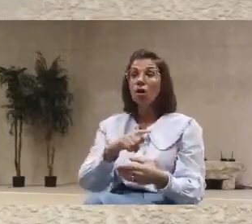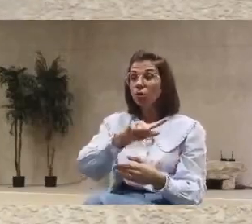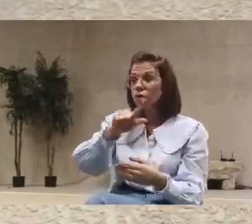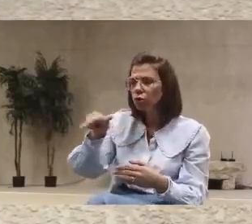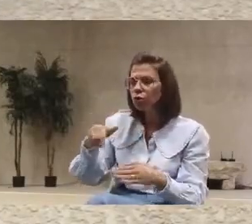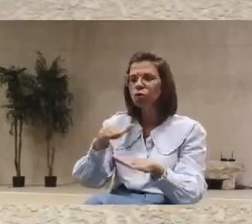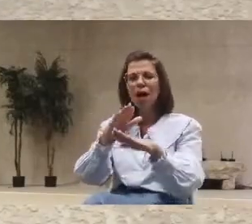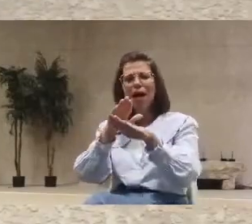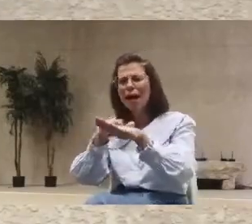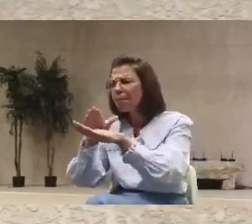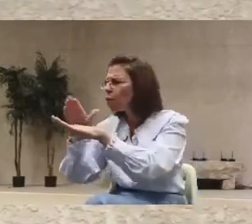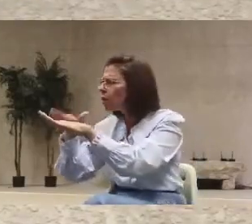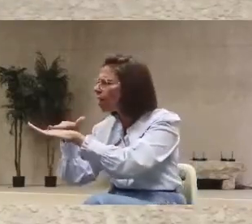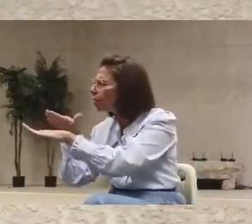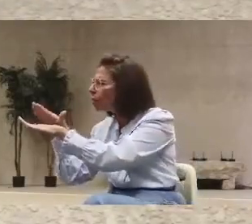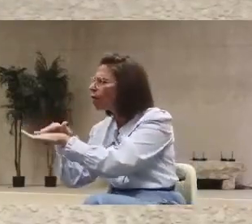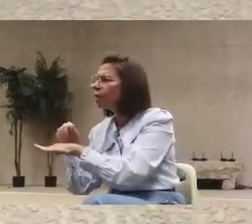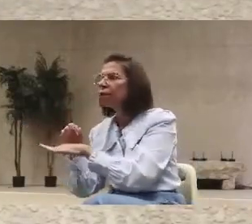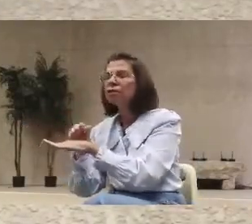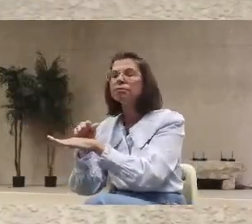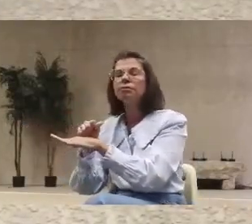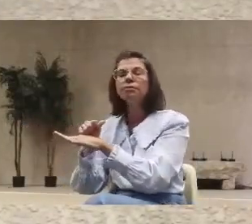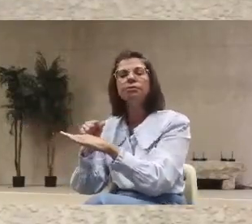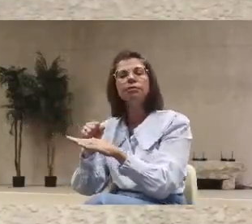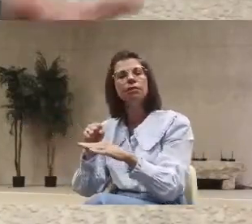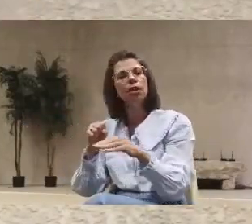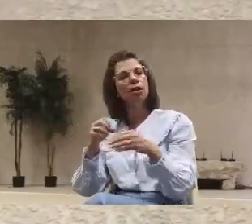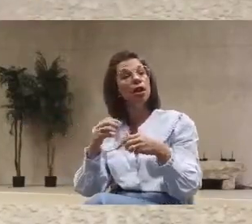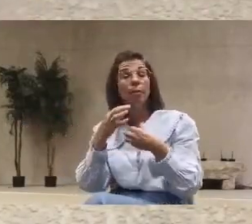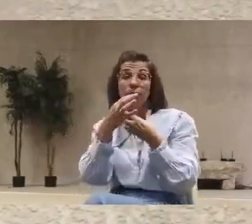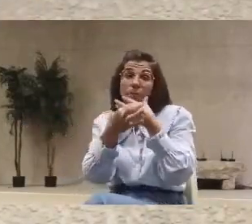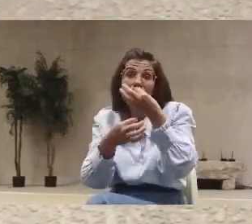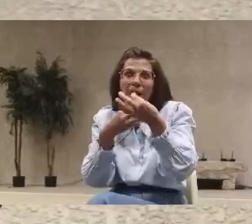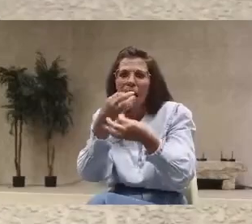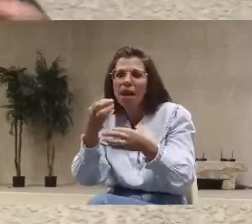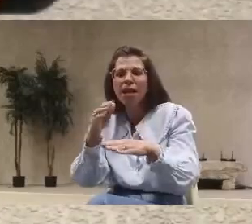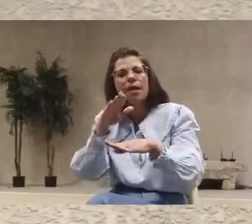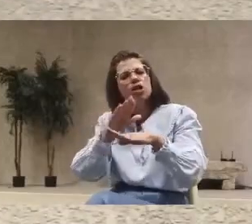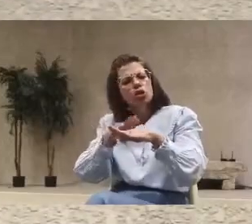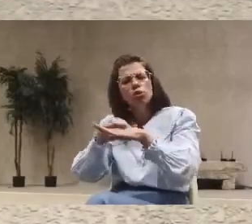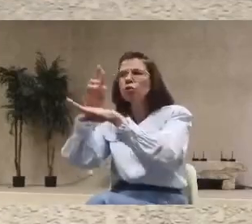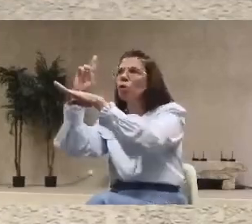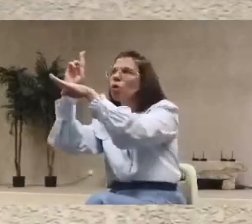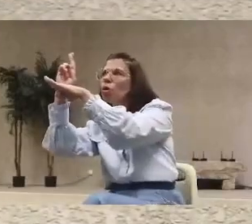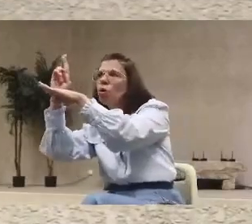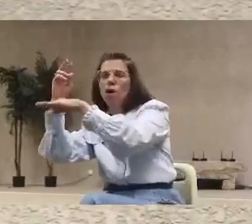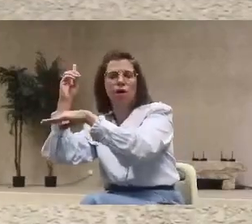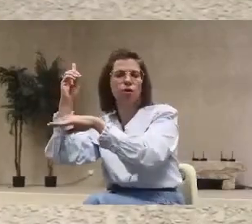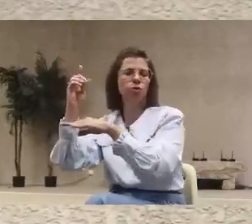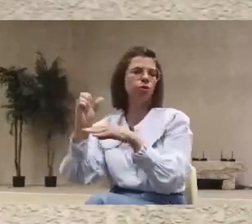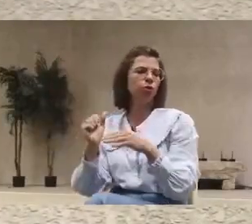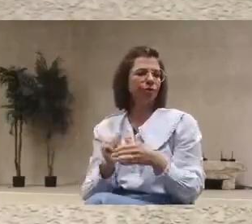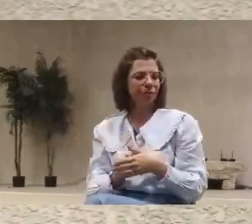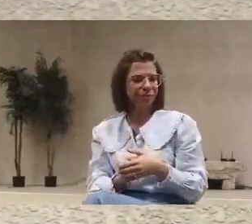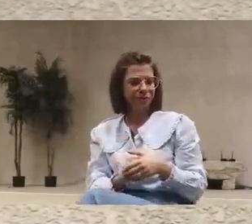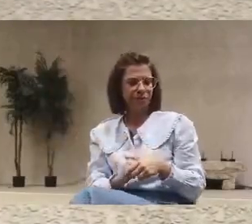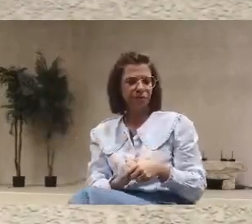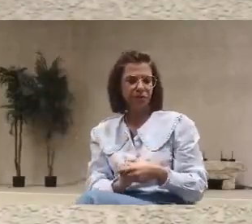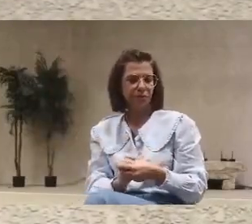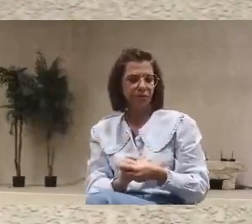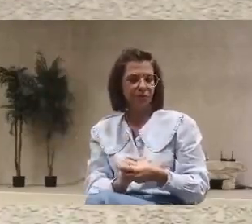pas pasteur, missionnaire, évangéliste, ministère particulier donc de la parole de Dieu,